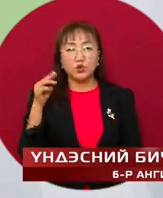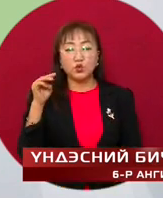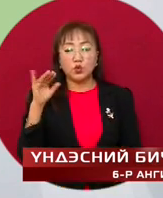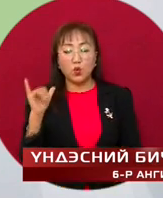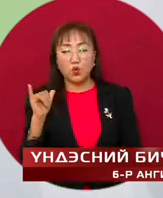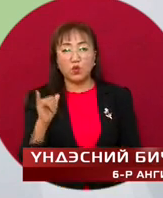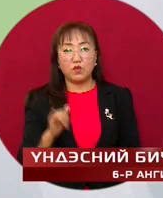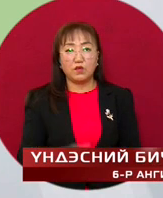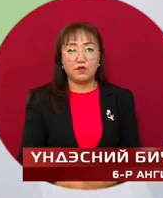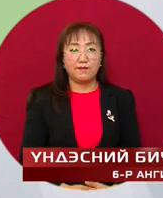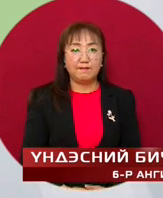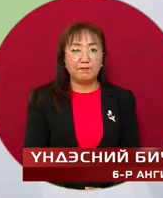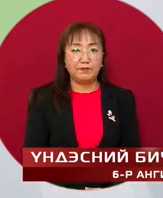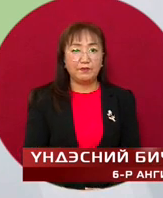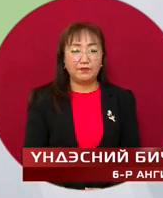залгана.